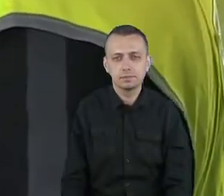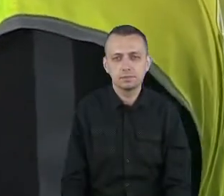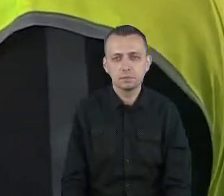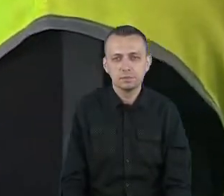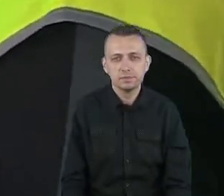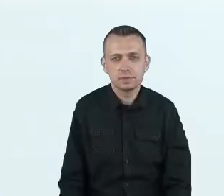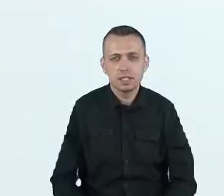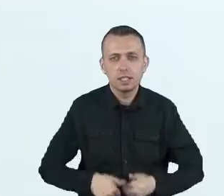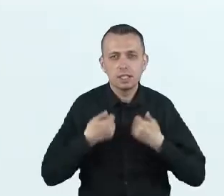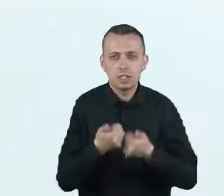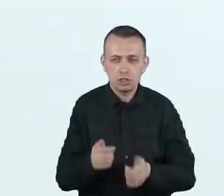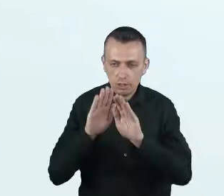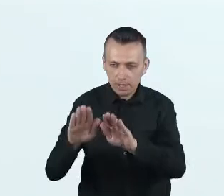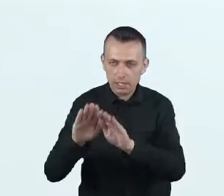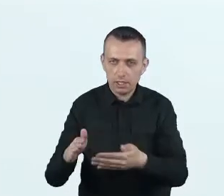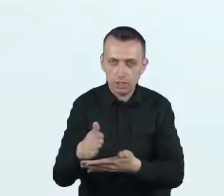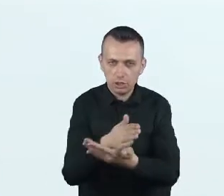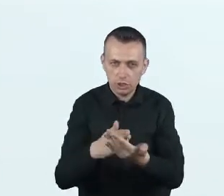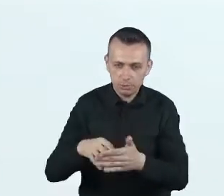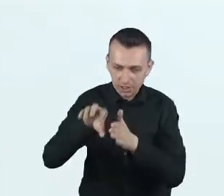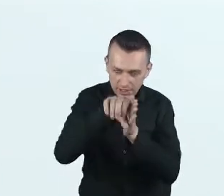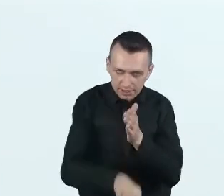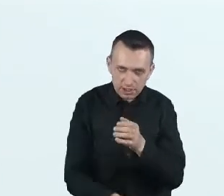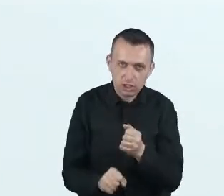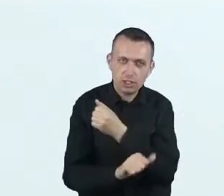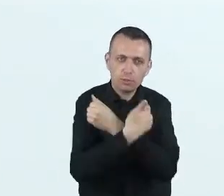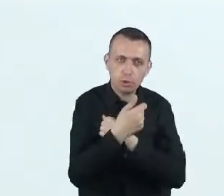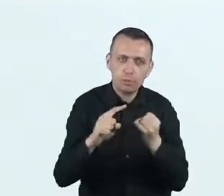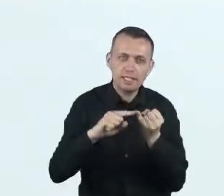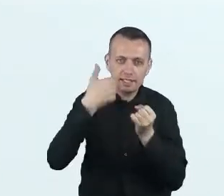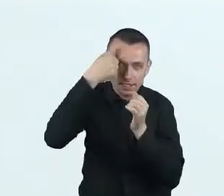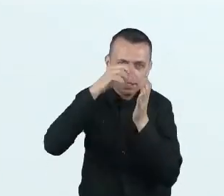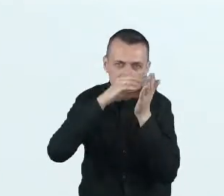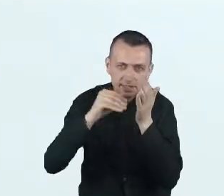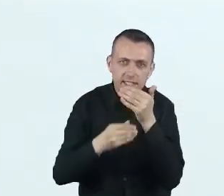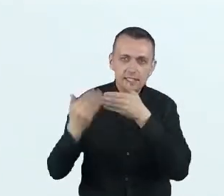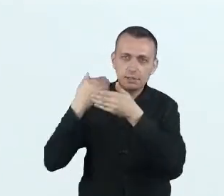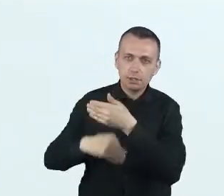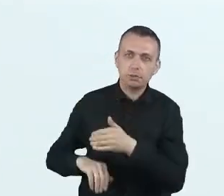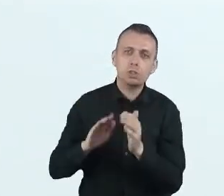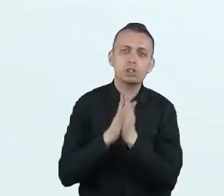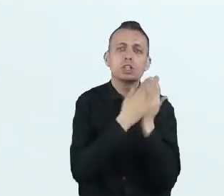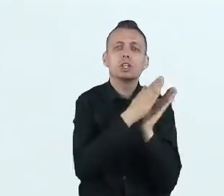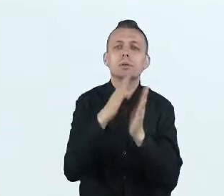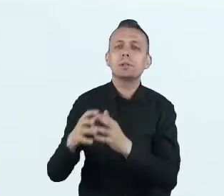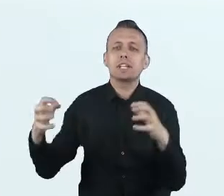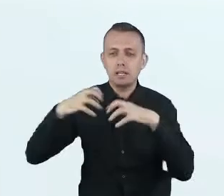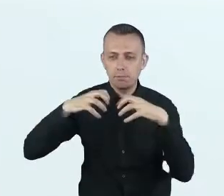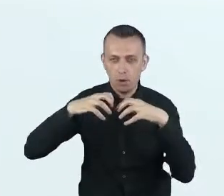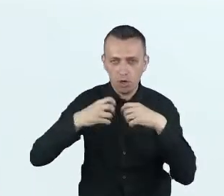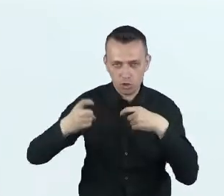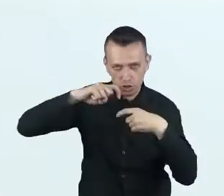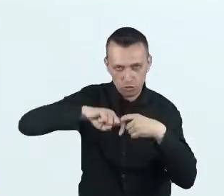Anna Królak. By uchronić przed zniszczeniem dokumenty i zdjęcia z przeszłości, biblioteka połączyła siłę z Archiwum